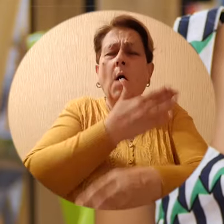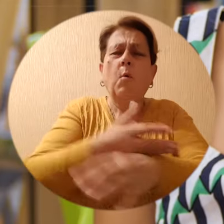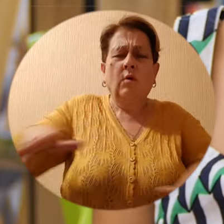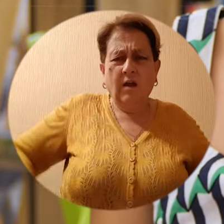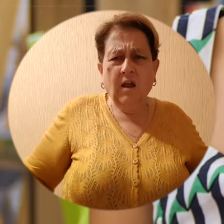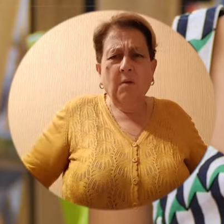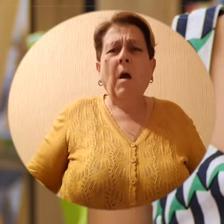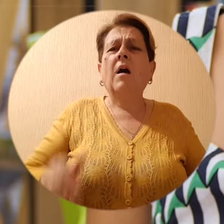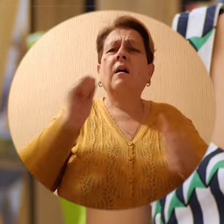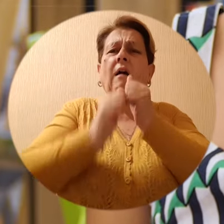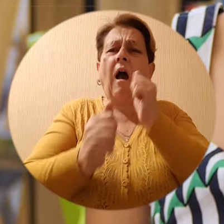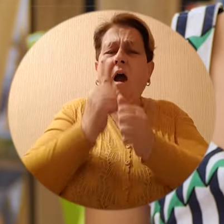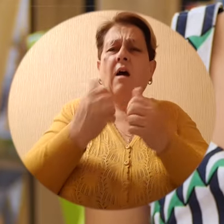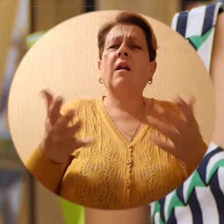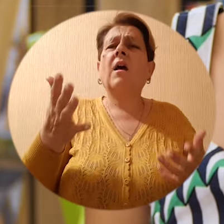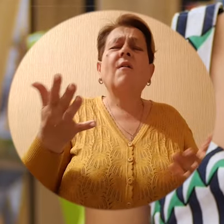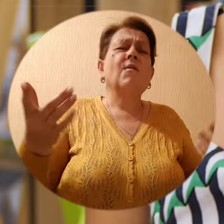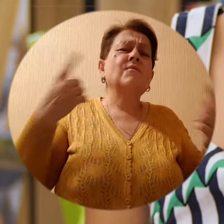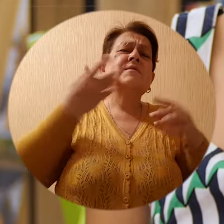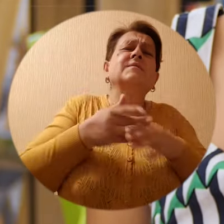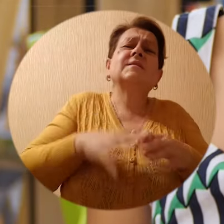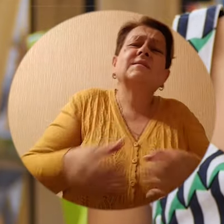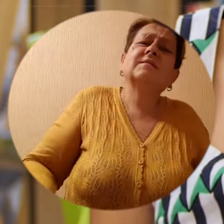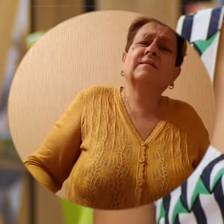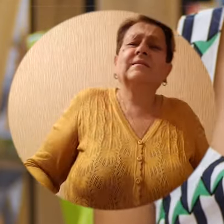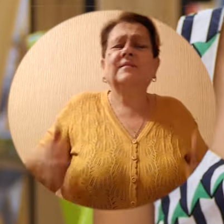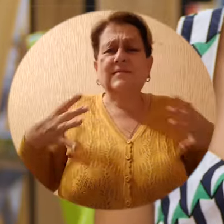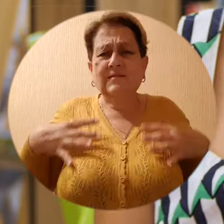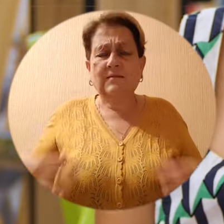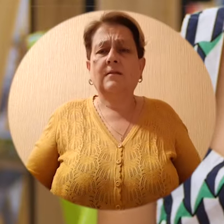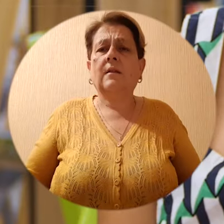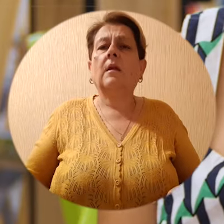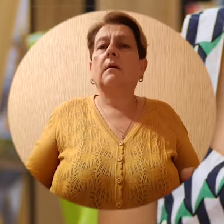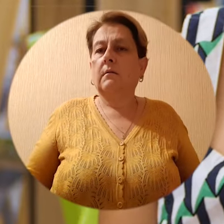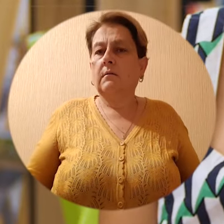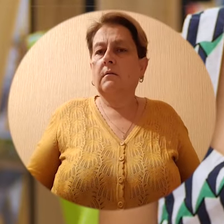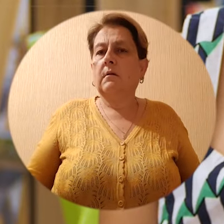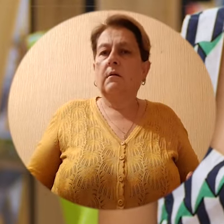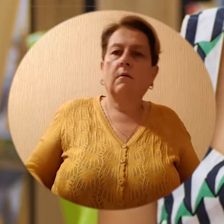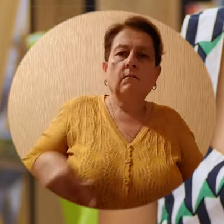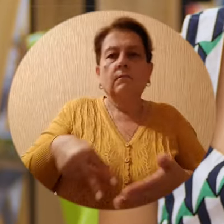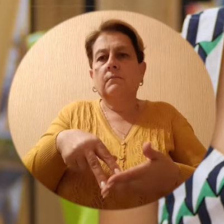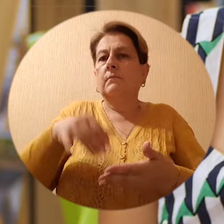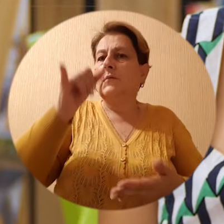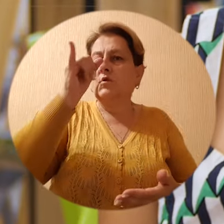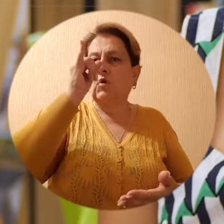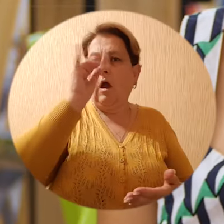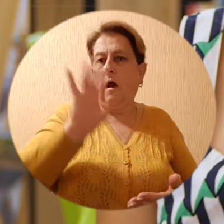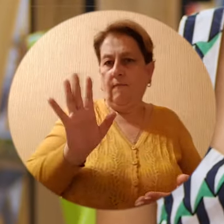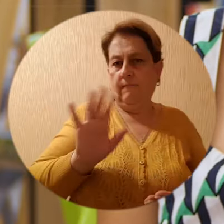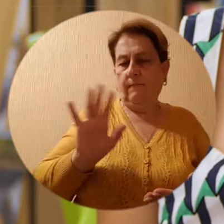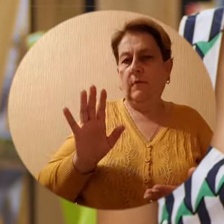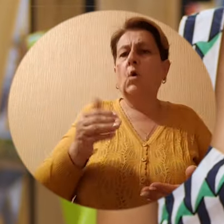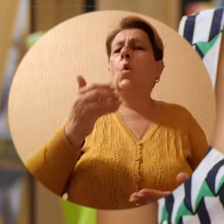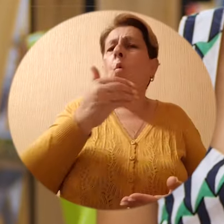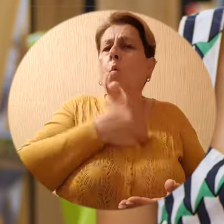ու գրպանները ակնաքարերով, և այնպես բեռնավորվեց, որ այլևս տեղից շարժվելու հնար